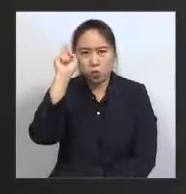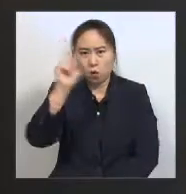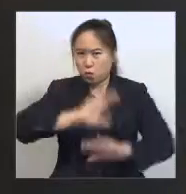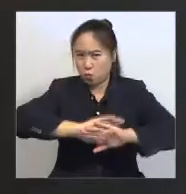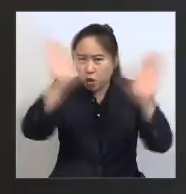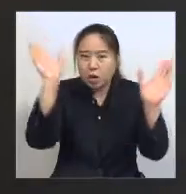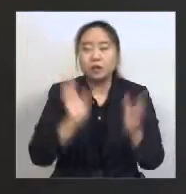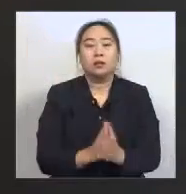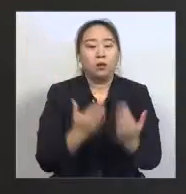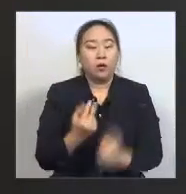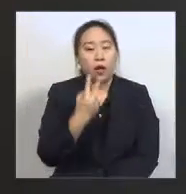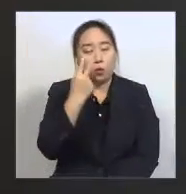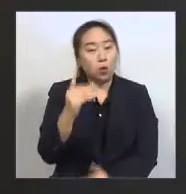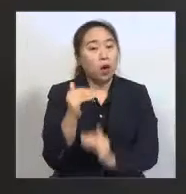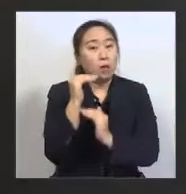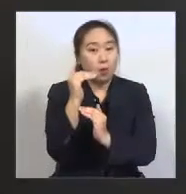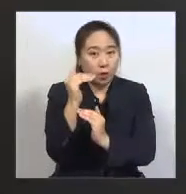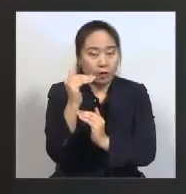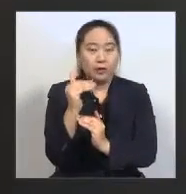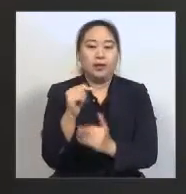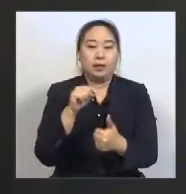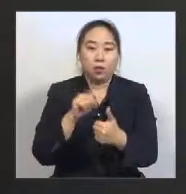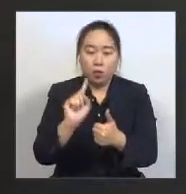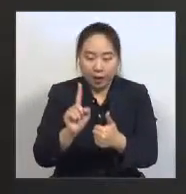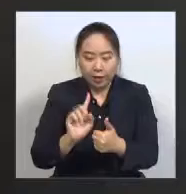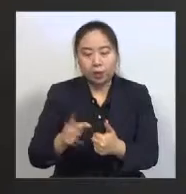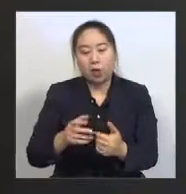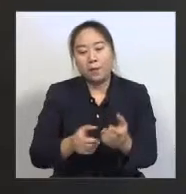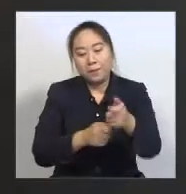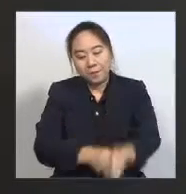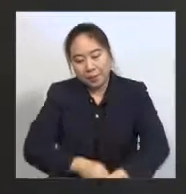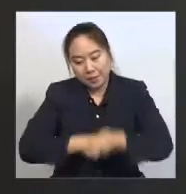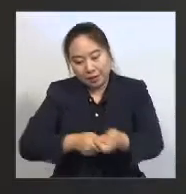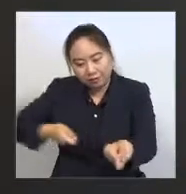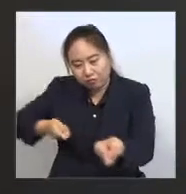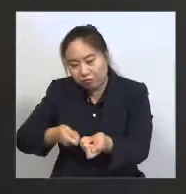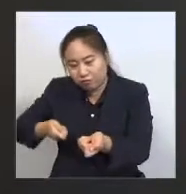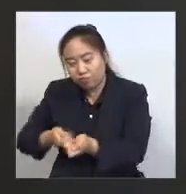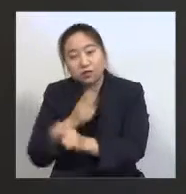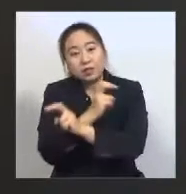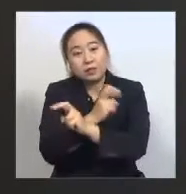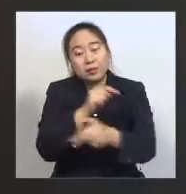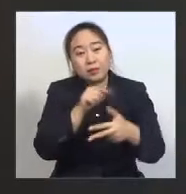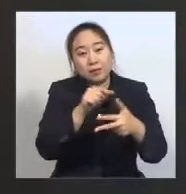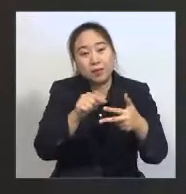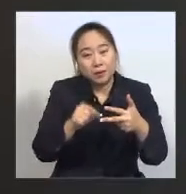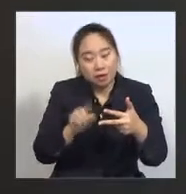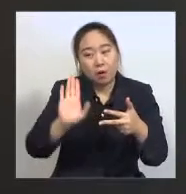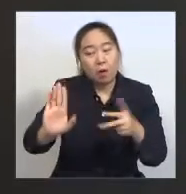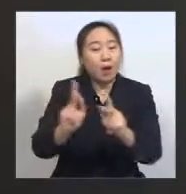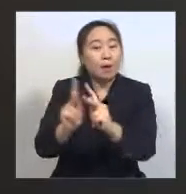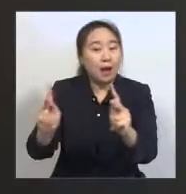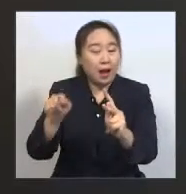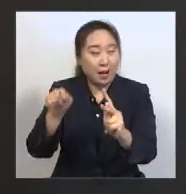แล้วก็มองว่าการกำหนดมาตรการการกำจัดการใช้สารเคมี3ชนิดของคณะกรรมการวัตถุอันตรายไม่สามารถคว